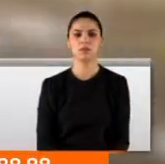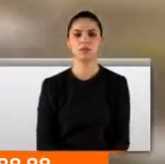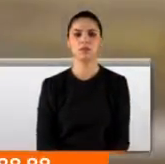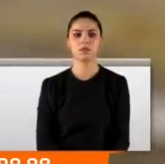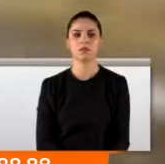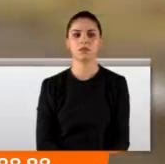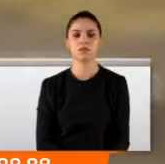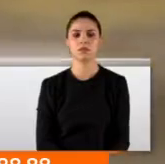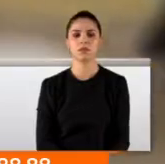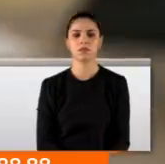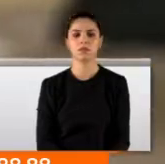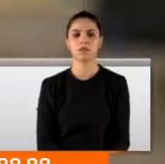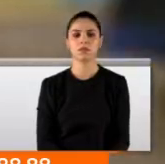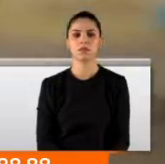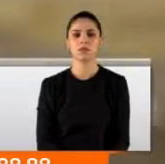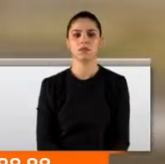Geç.